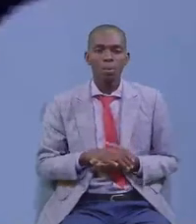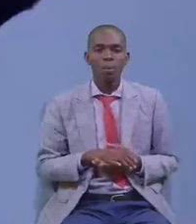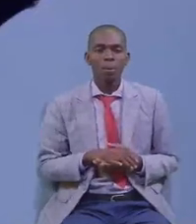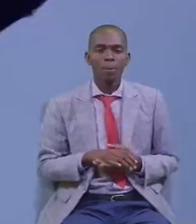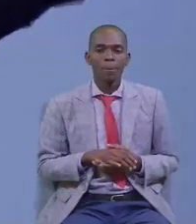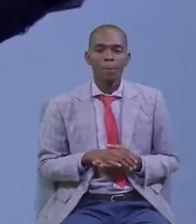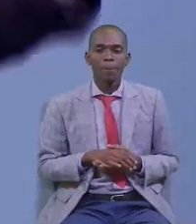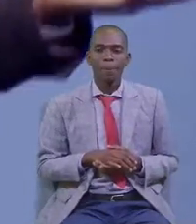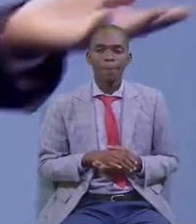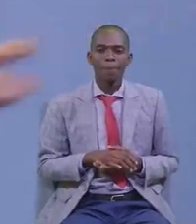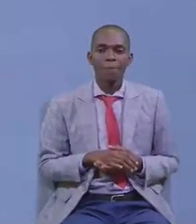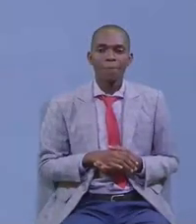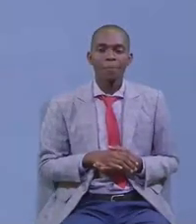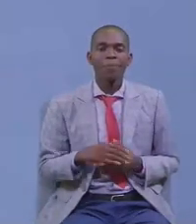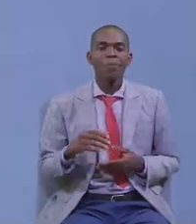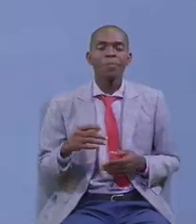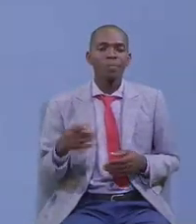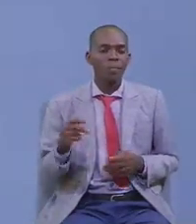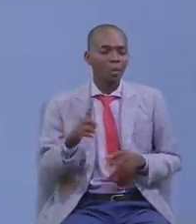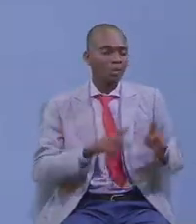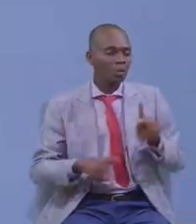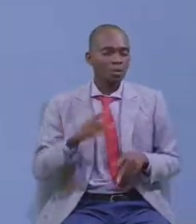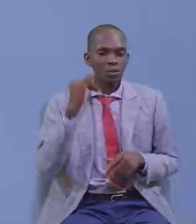Et ils ont crié comme ils ont l'habitude de crier.